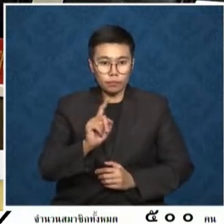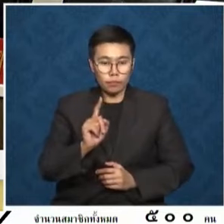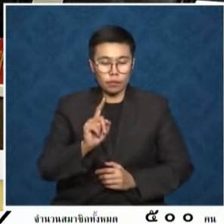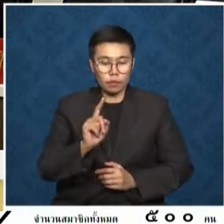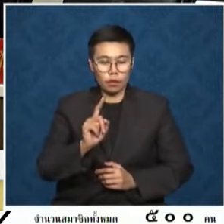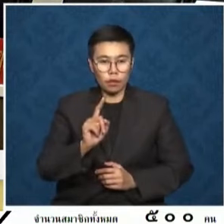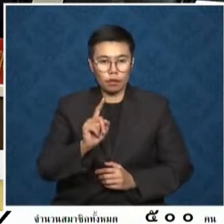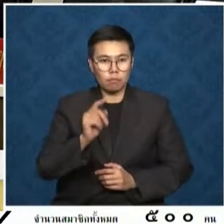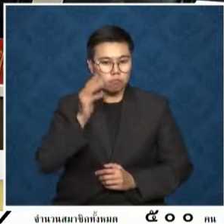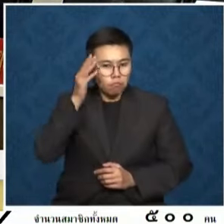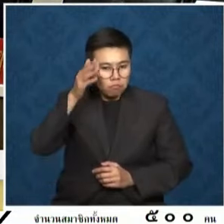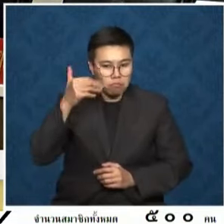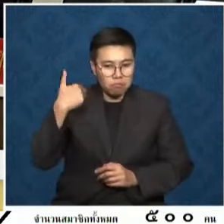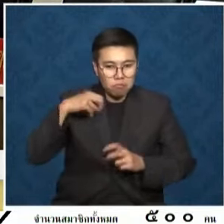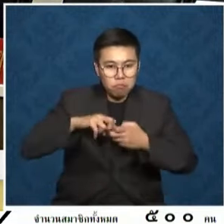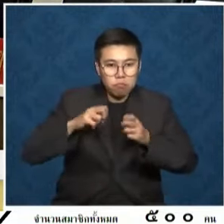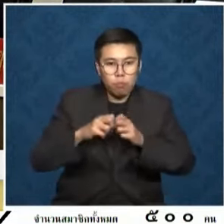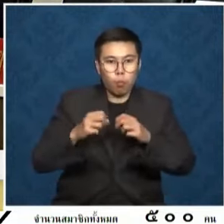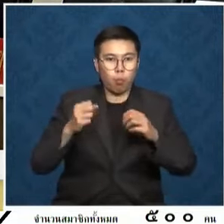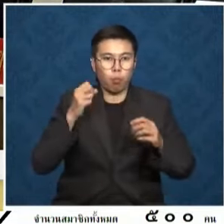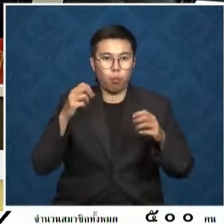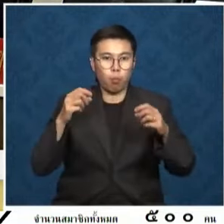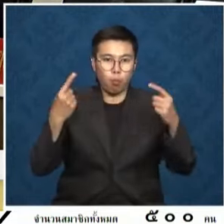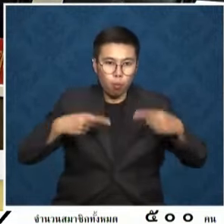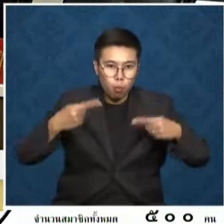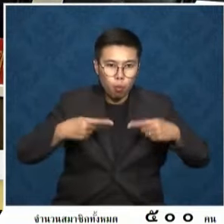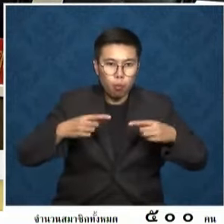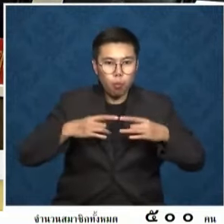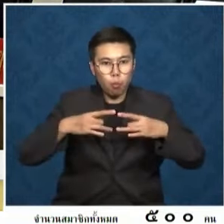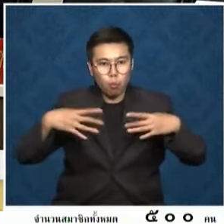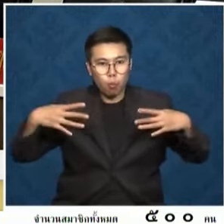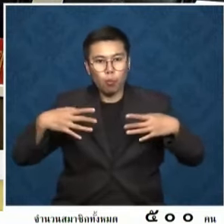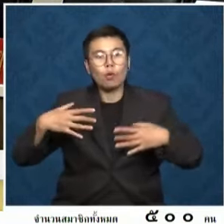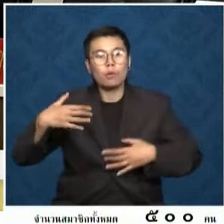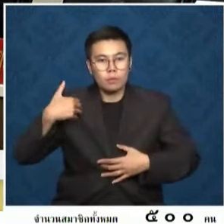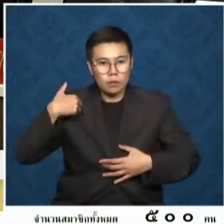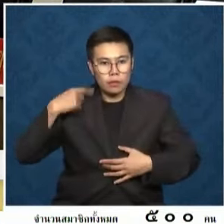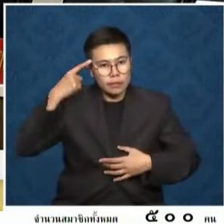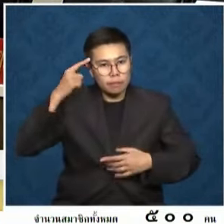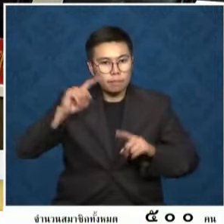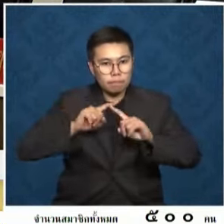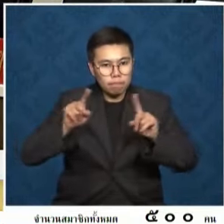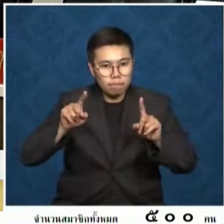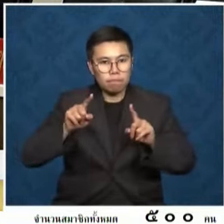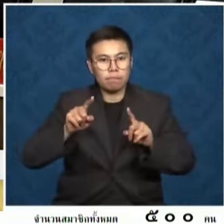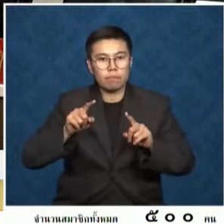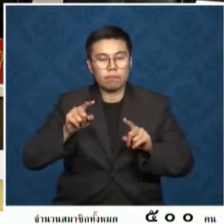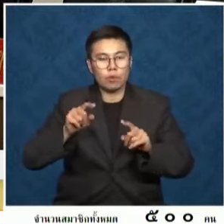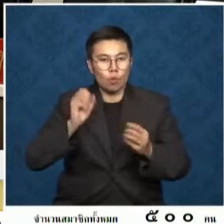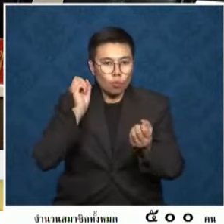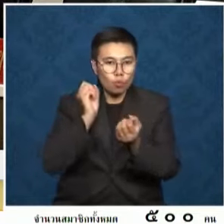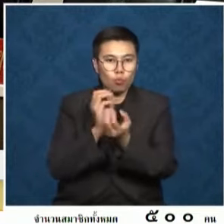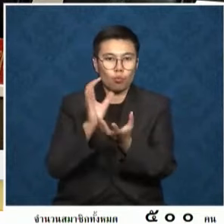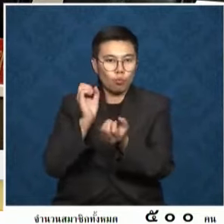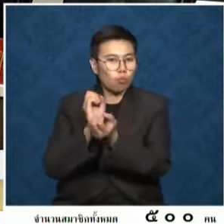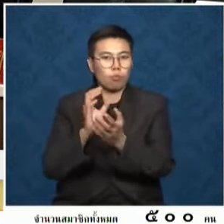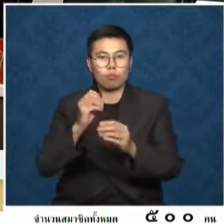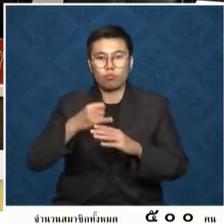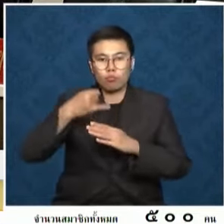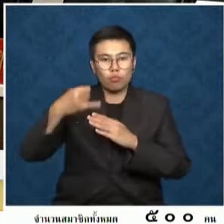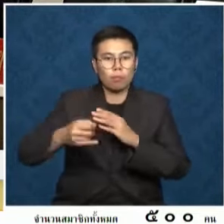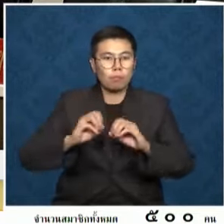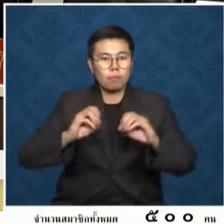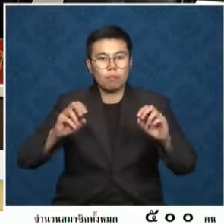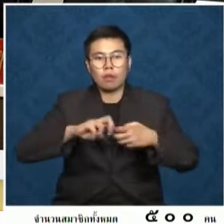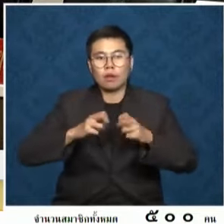ลายเป็นความขัดแย้งใหม่เป็นความขัดแย้งที่อาจจะลุกลามบานปลายแล้วไม่จบสิ้นปัญห